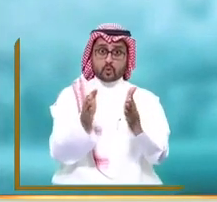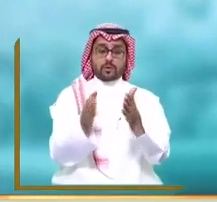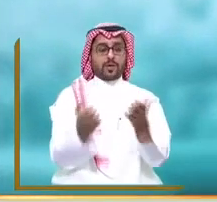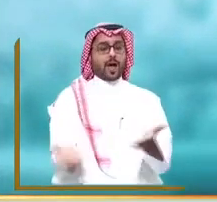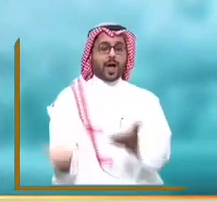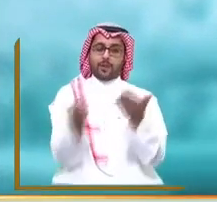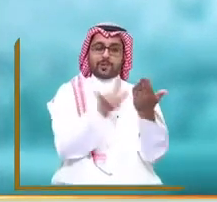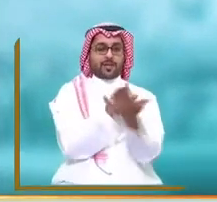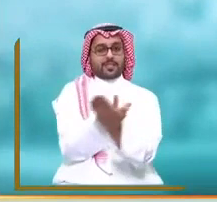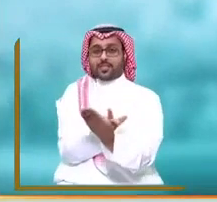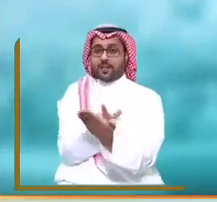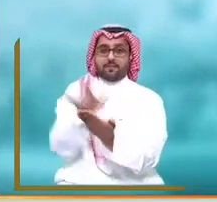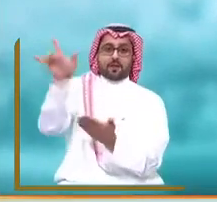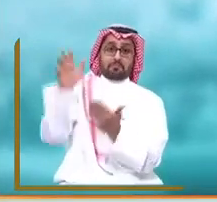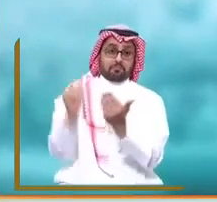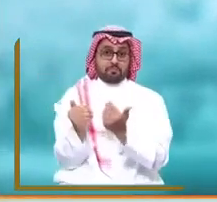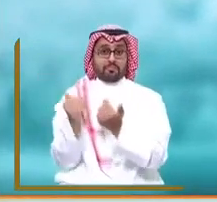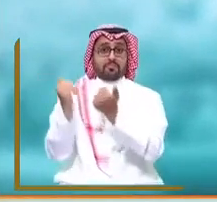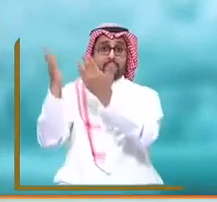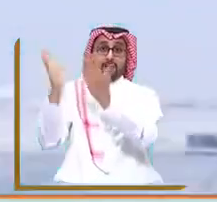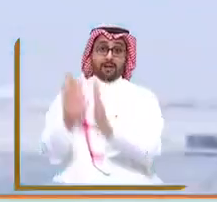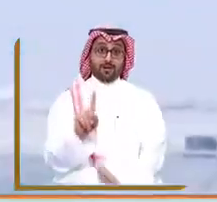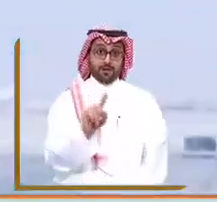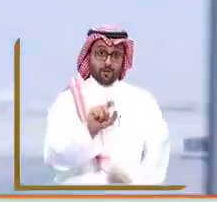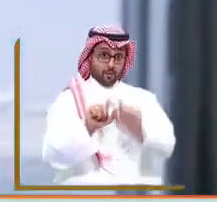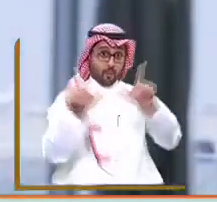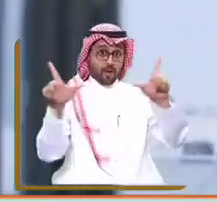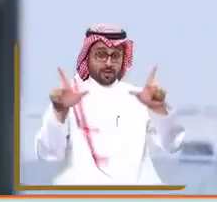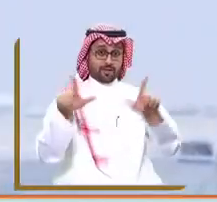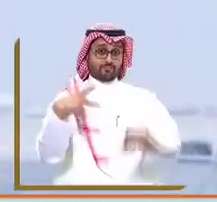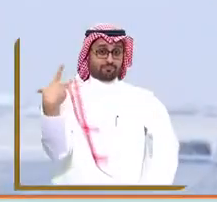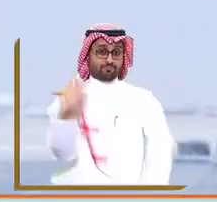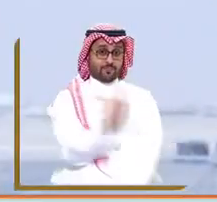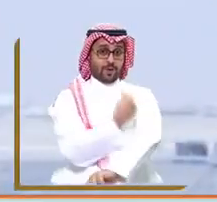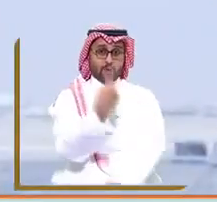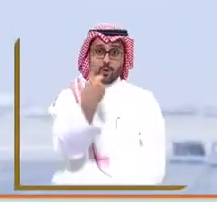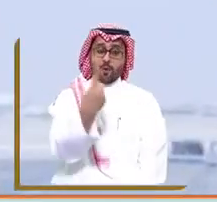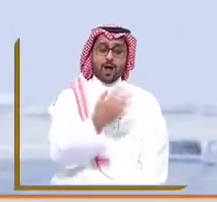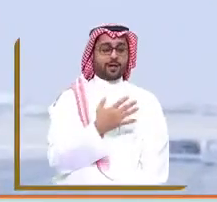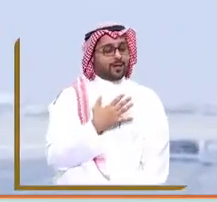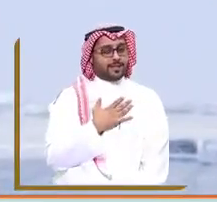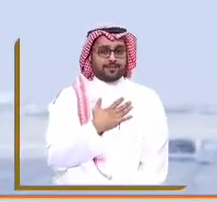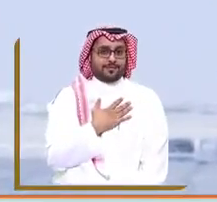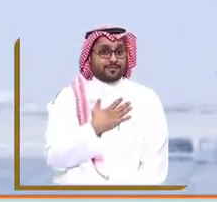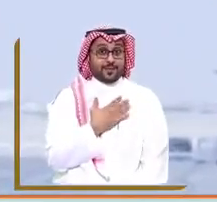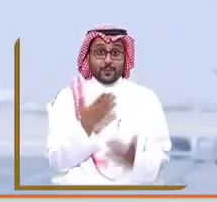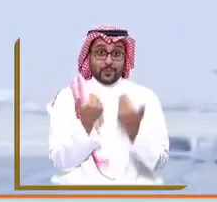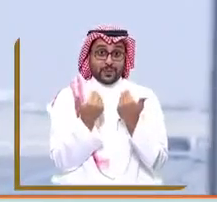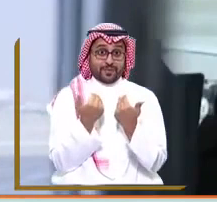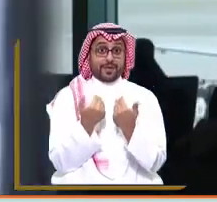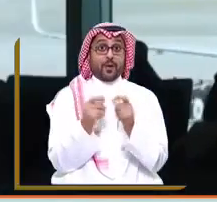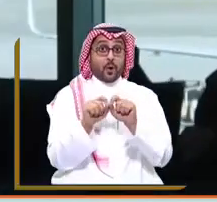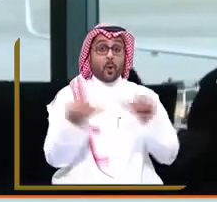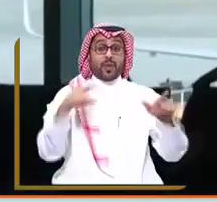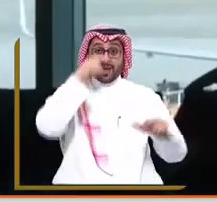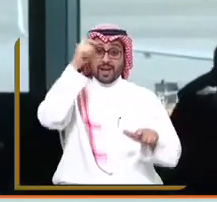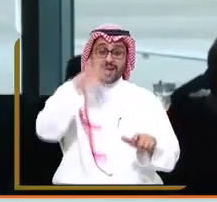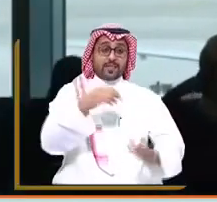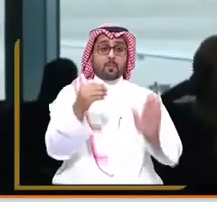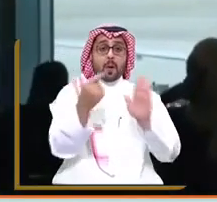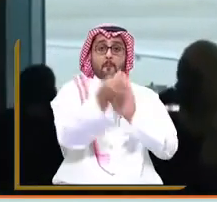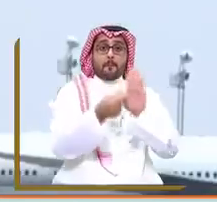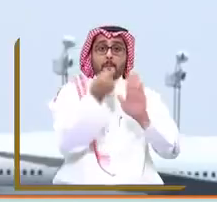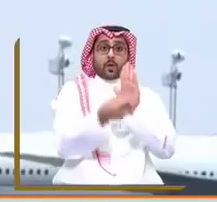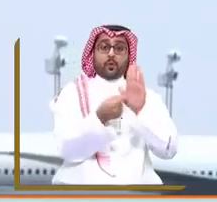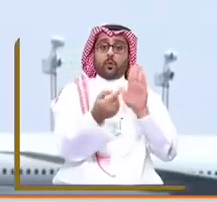بالمملكة لسفر المواطنين إلى خارج المملكة. جاء ذلك في تعميم جديد أصدرته الهيئة إلى جميع شركات